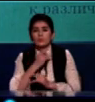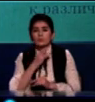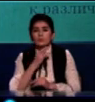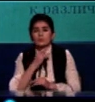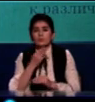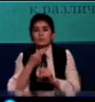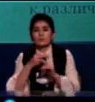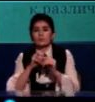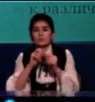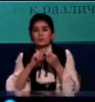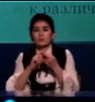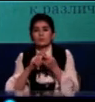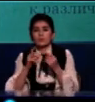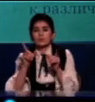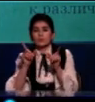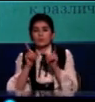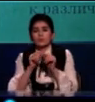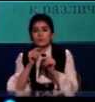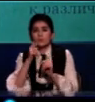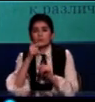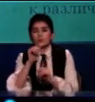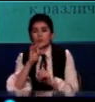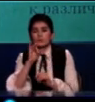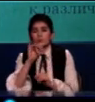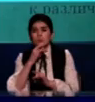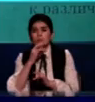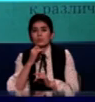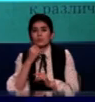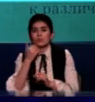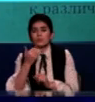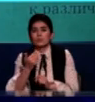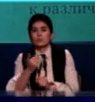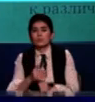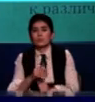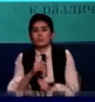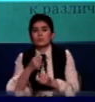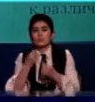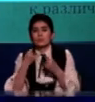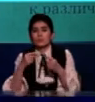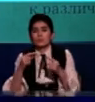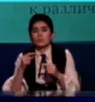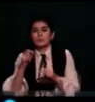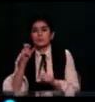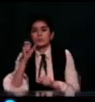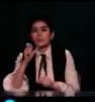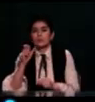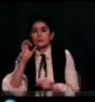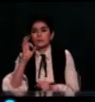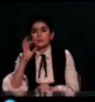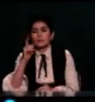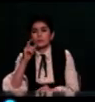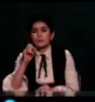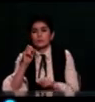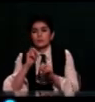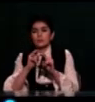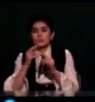узлов. Соединенных между собой от ганглиев узлов отходят нервы к различным органам.